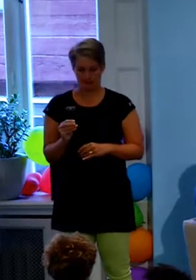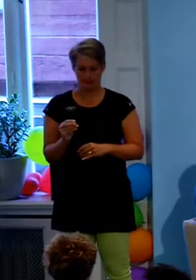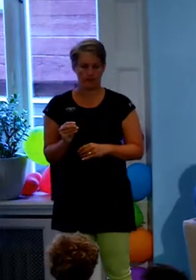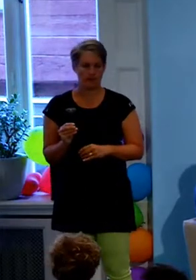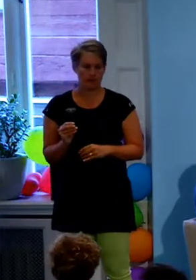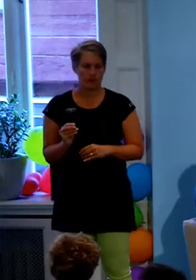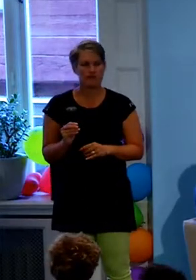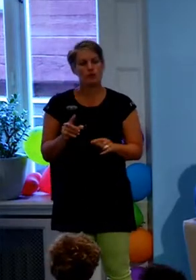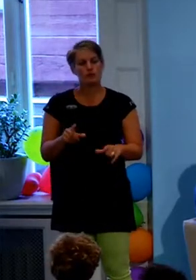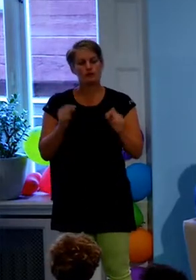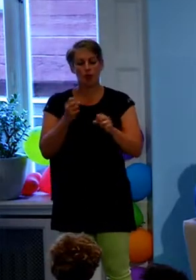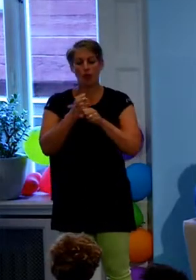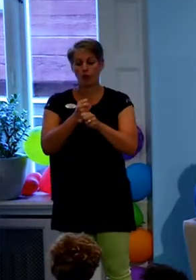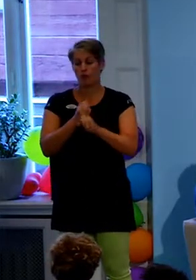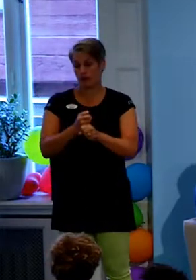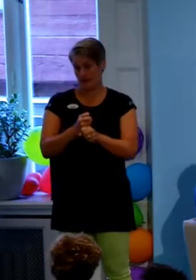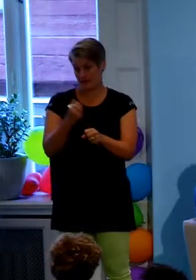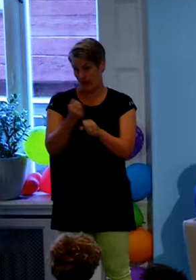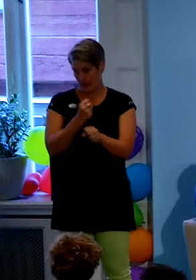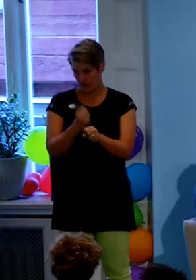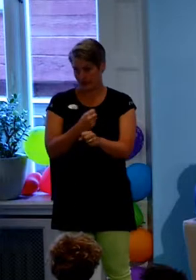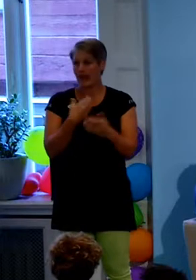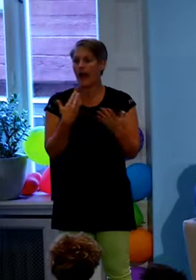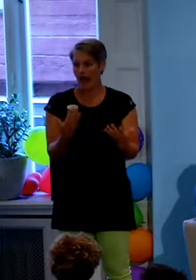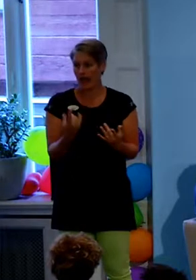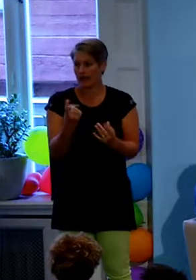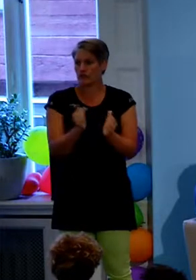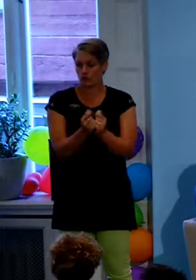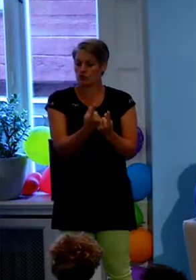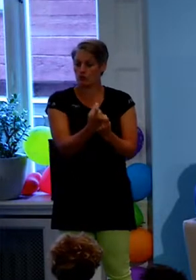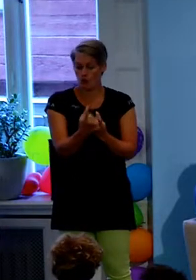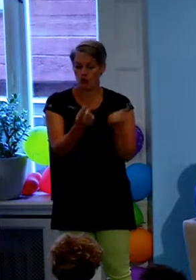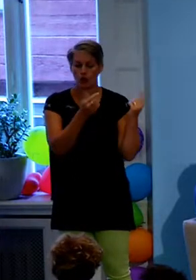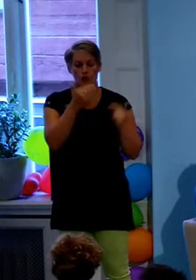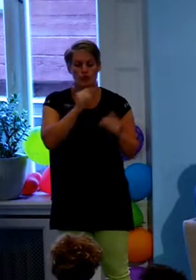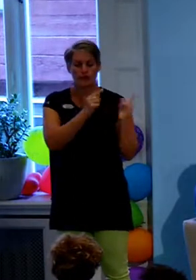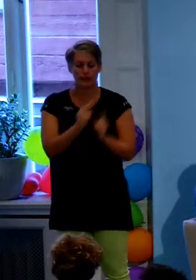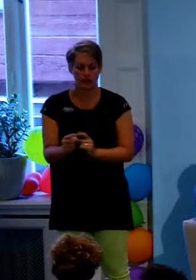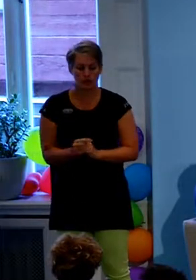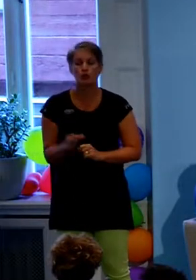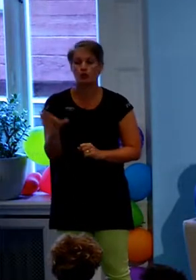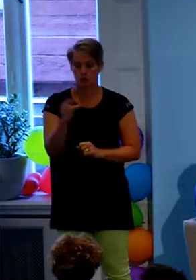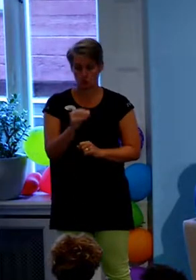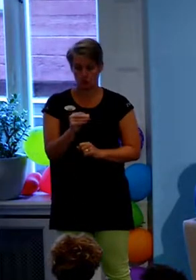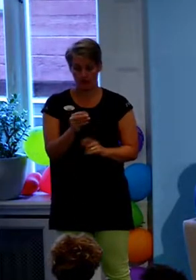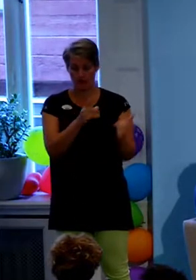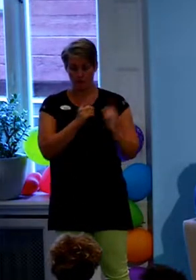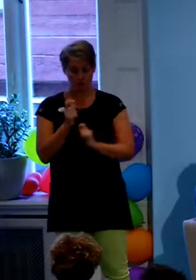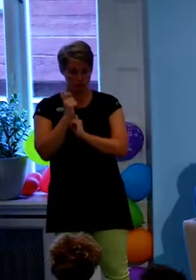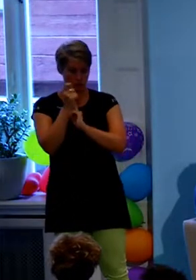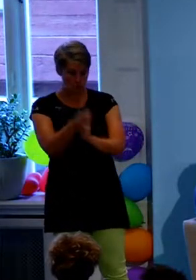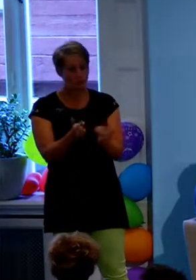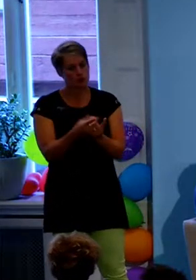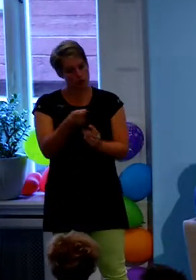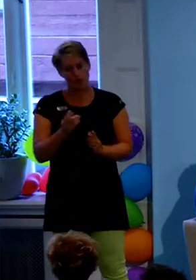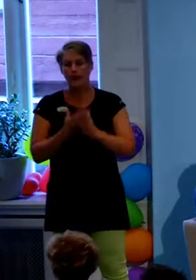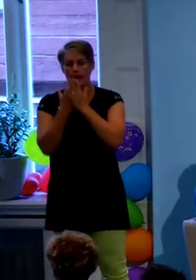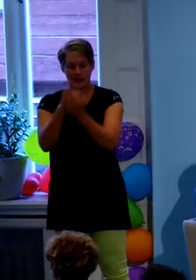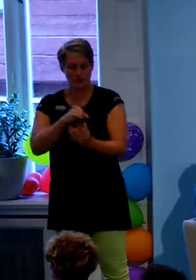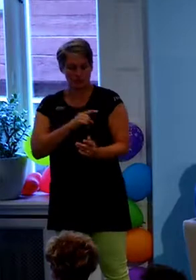har märkt att vårt hållbarhetsarbete är en väldigt stark magnet. Och när vi får arbetssökande så har man läst på mycket